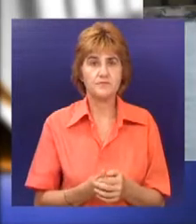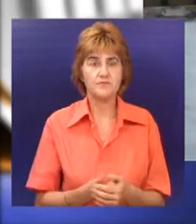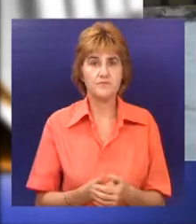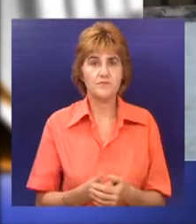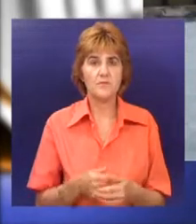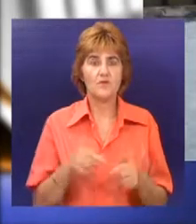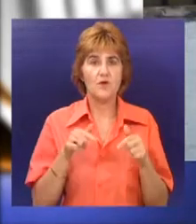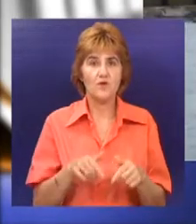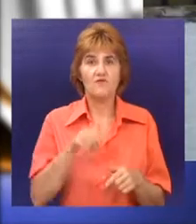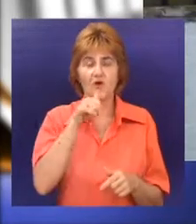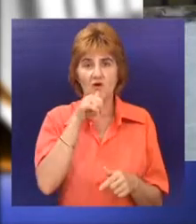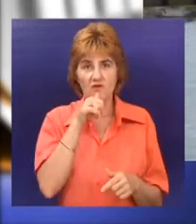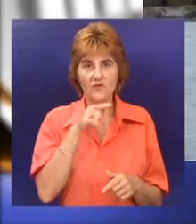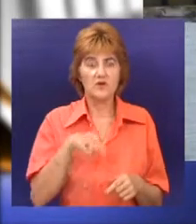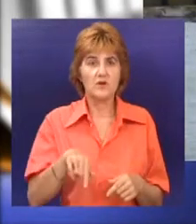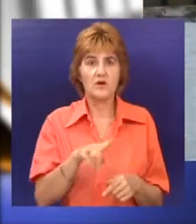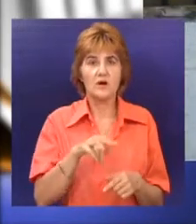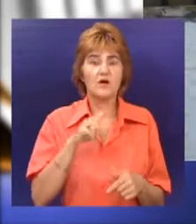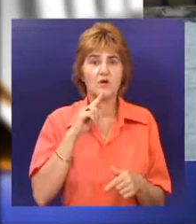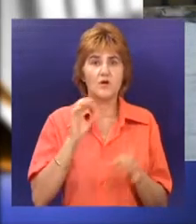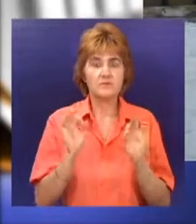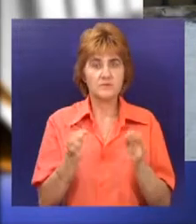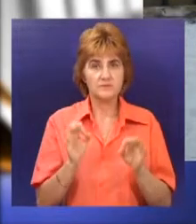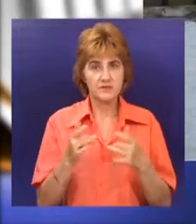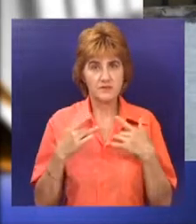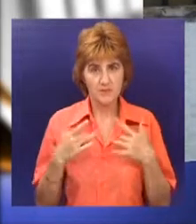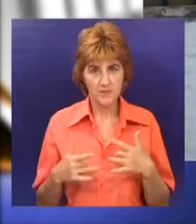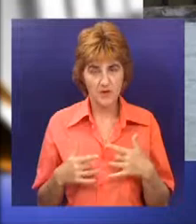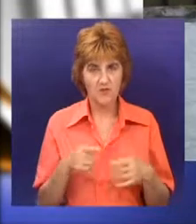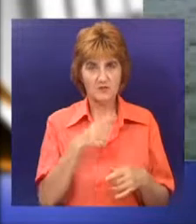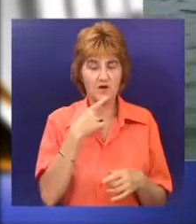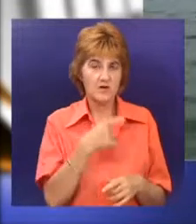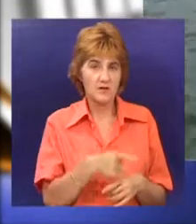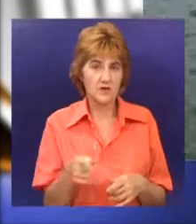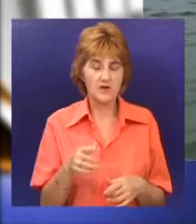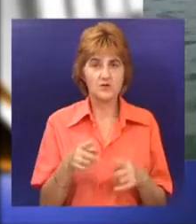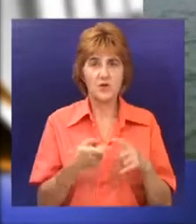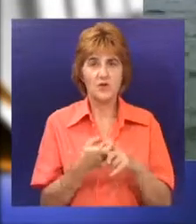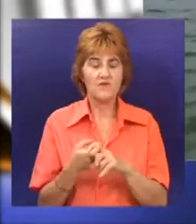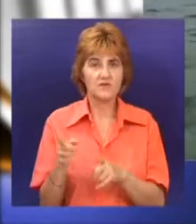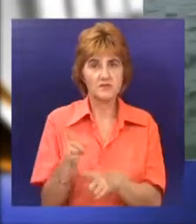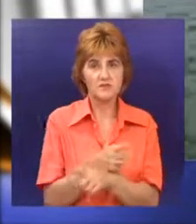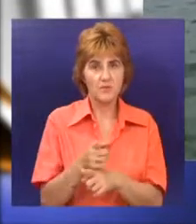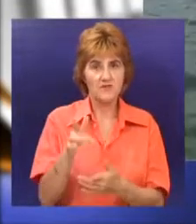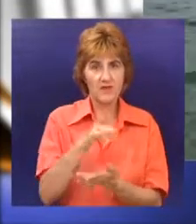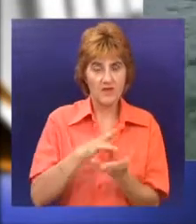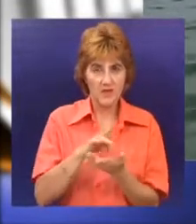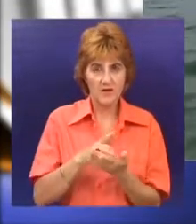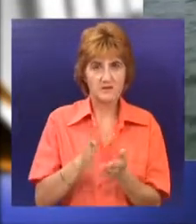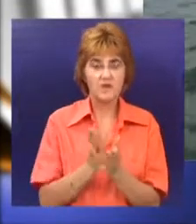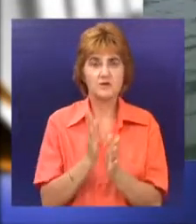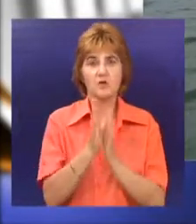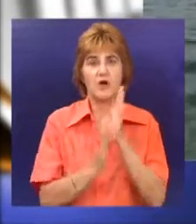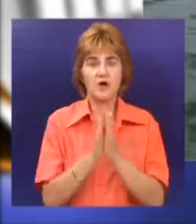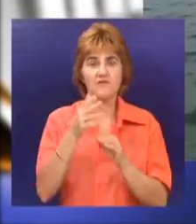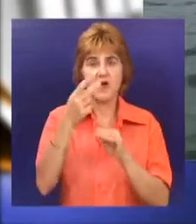jezeru. Institut za vodoprivredu Jaroslav Černi je pri kraju izrade idejnog projekta i studije opravdanosti za sanaciju jezera. Javna